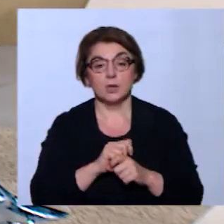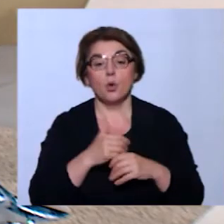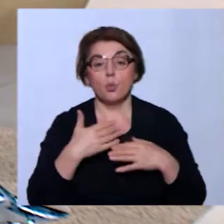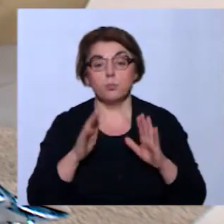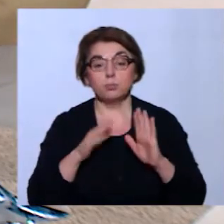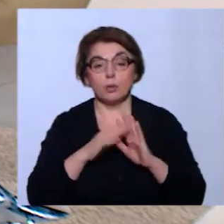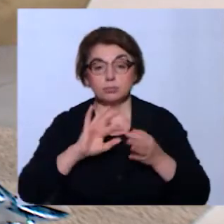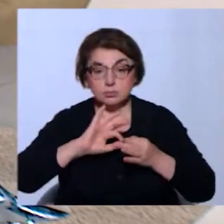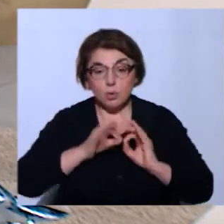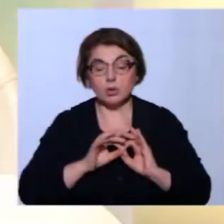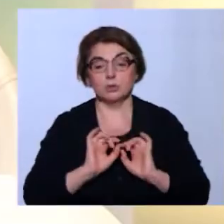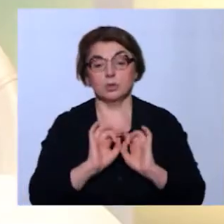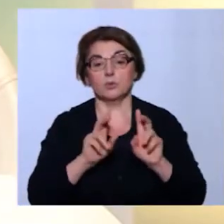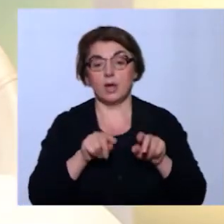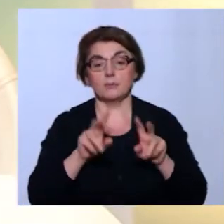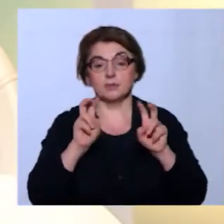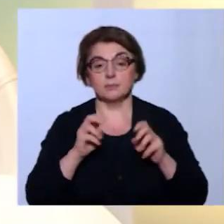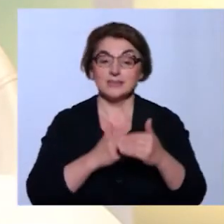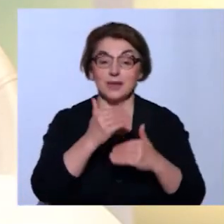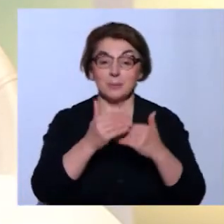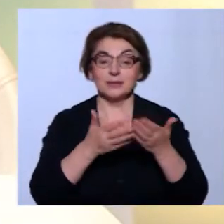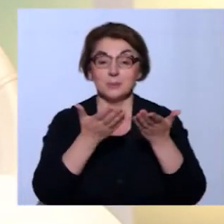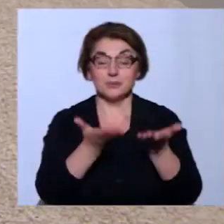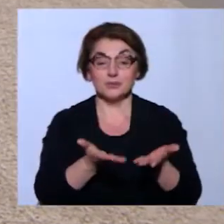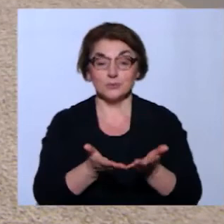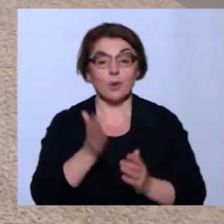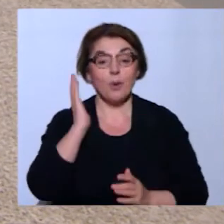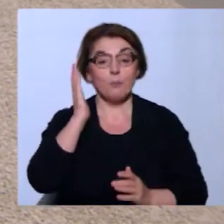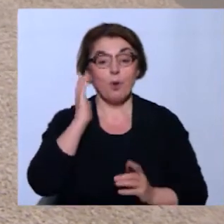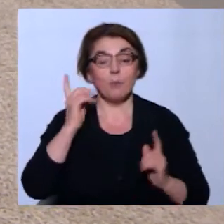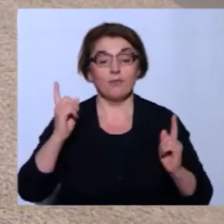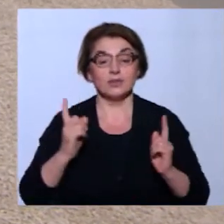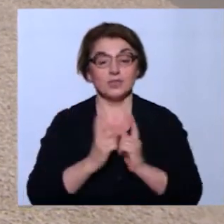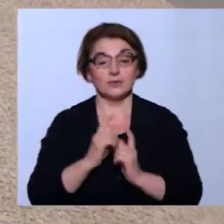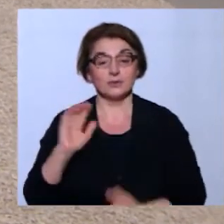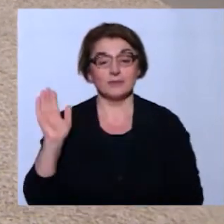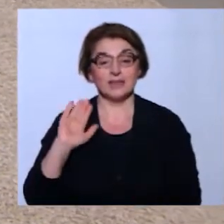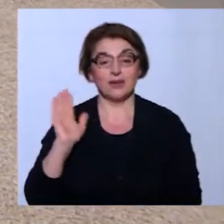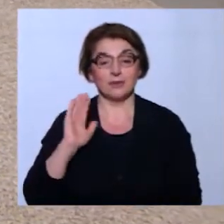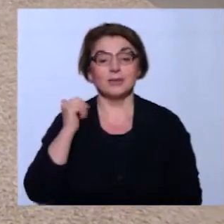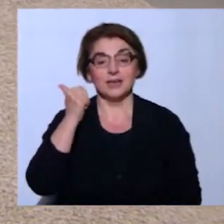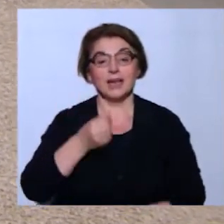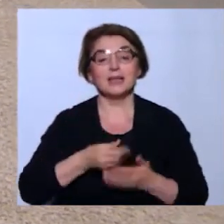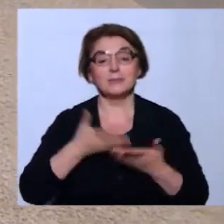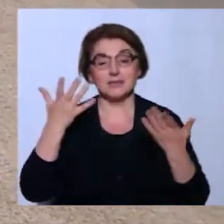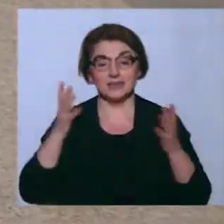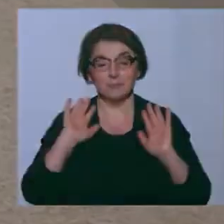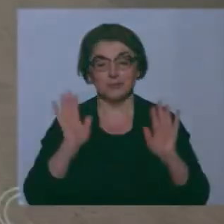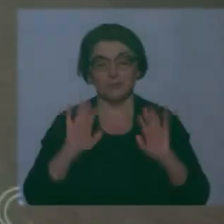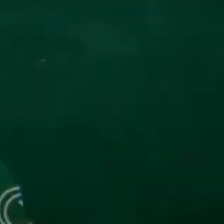ზედმიწევნით გავეცნობით ამ საკითხს. წარმატებებს გისურვებთ. მომავალ შეხვედრამდე გემშვიდობებით. კარგად ბრძანდებოდეთ.